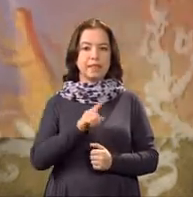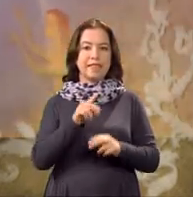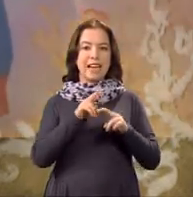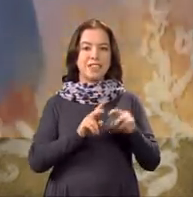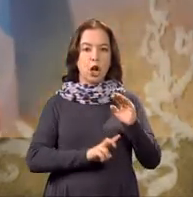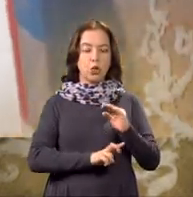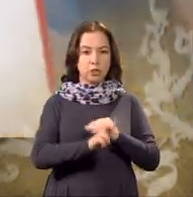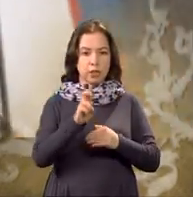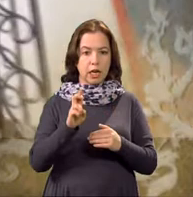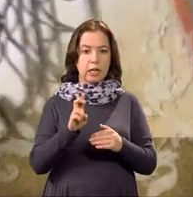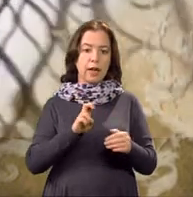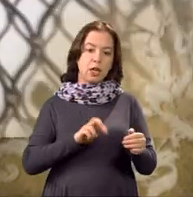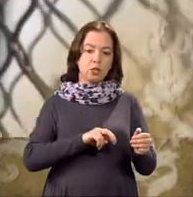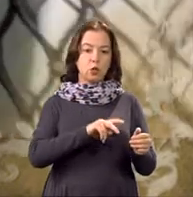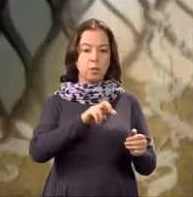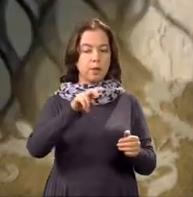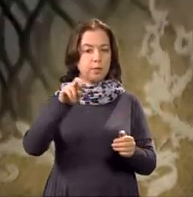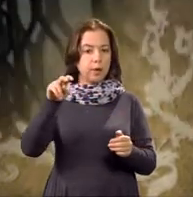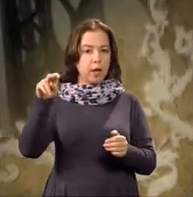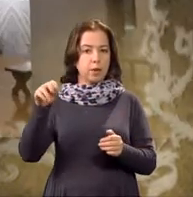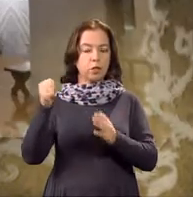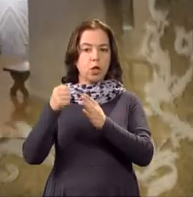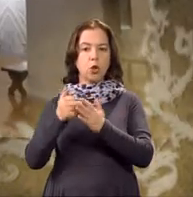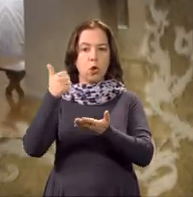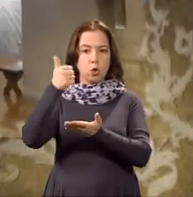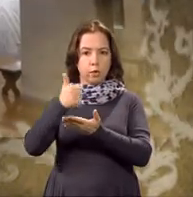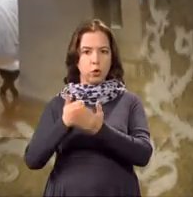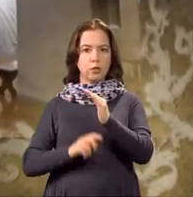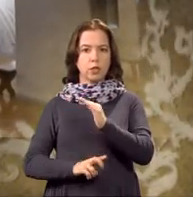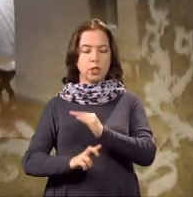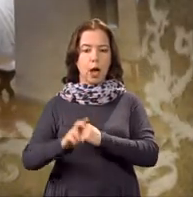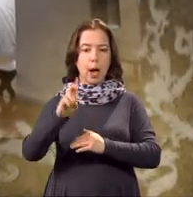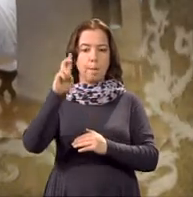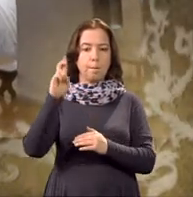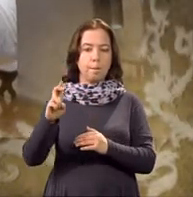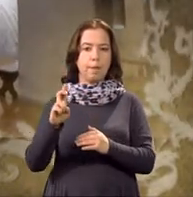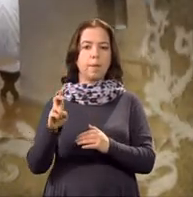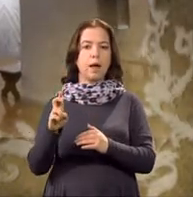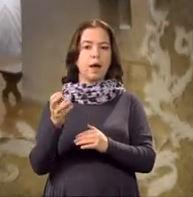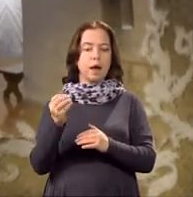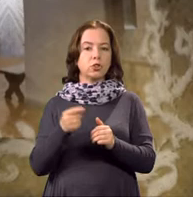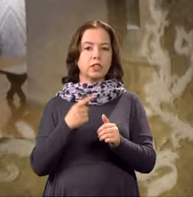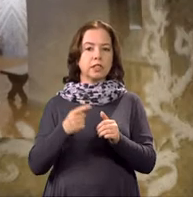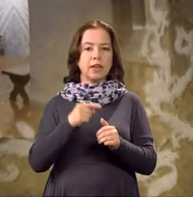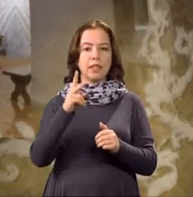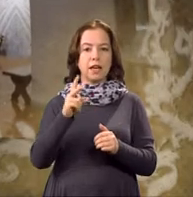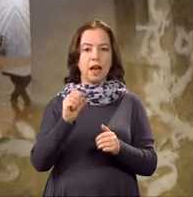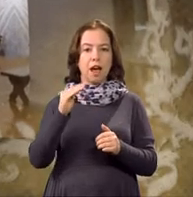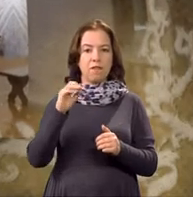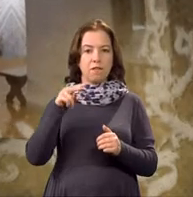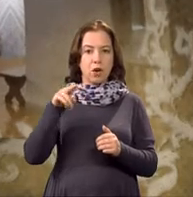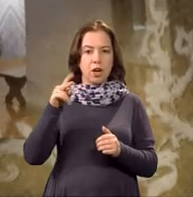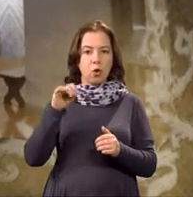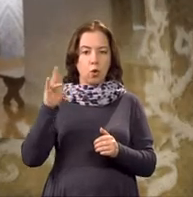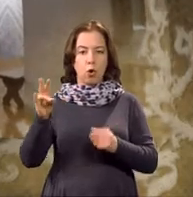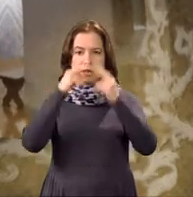хрещальної церкви сходи піднімають прочанина до головного собору або кафолікону обителі.